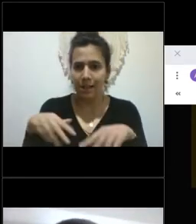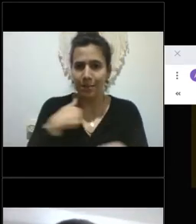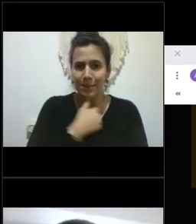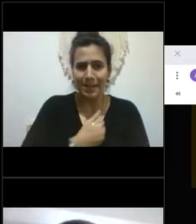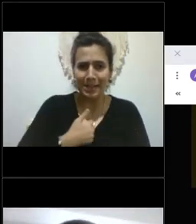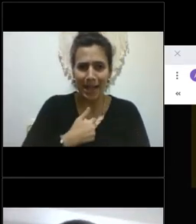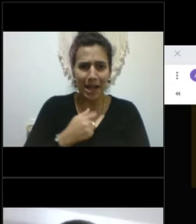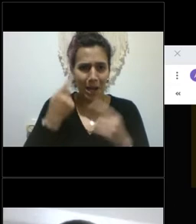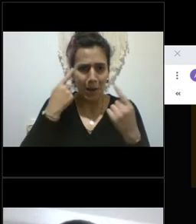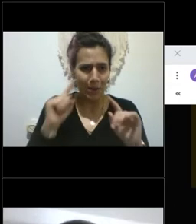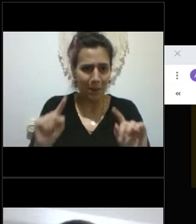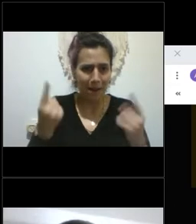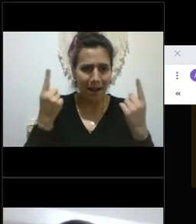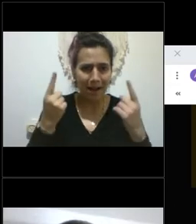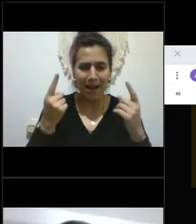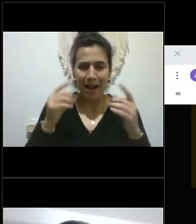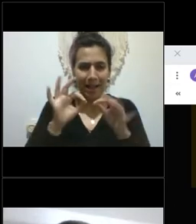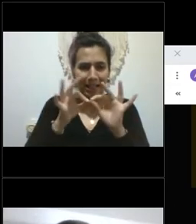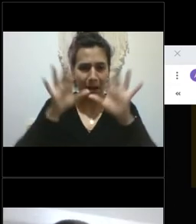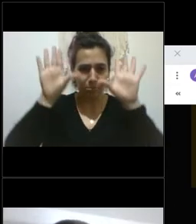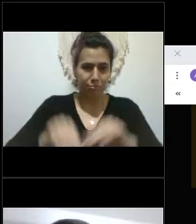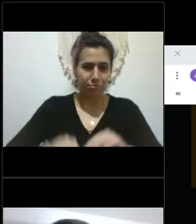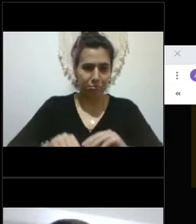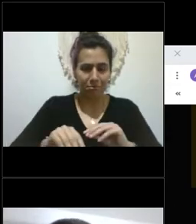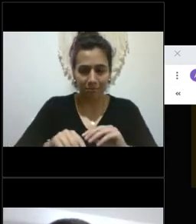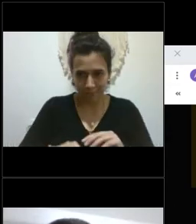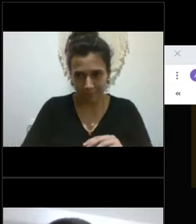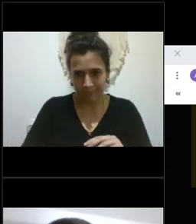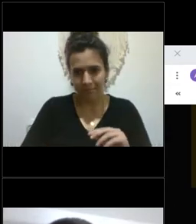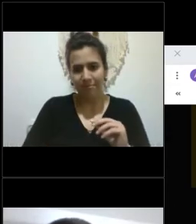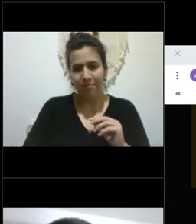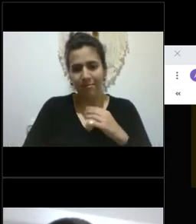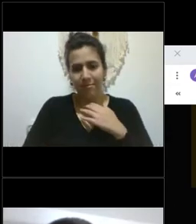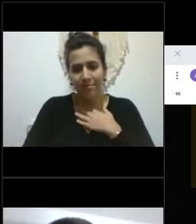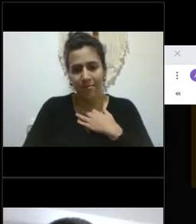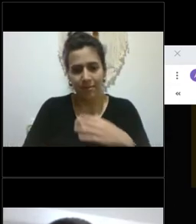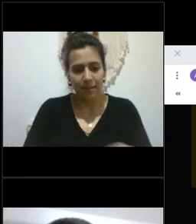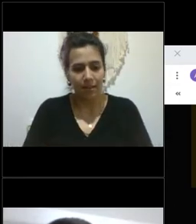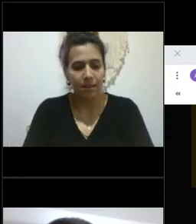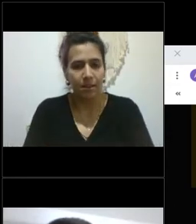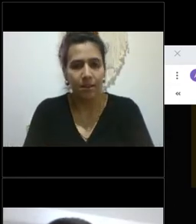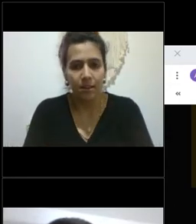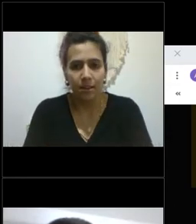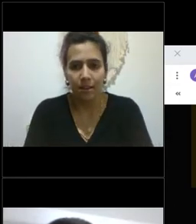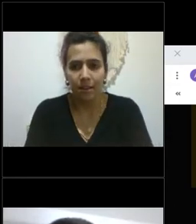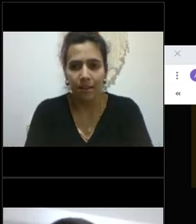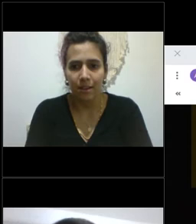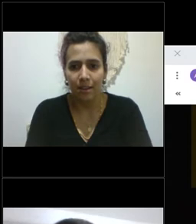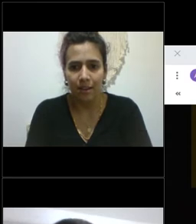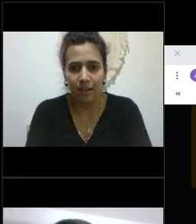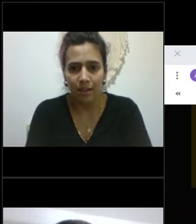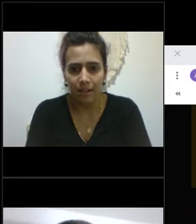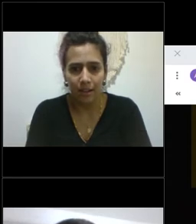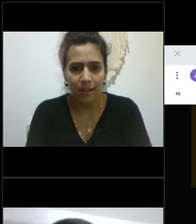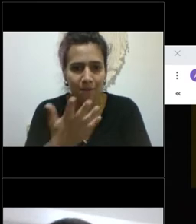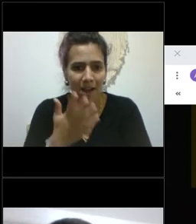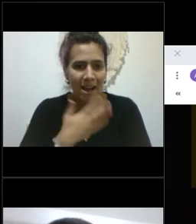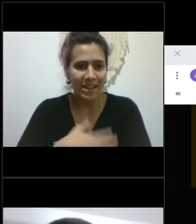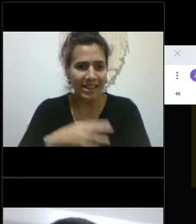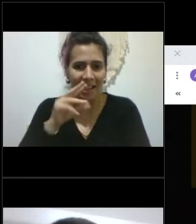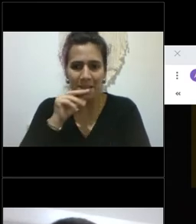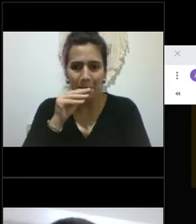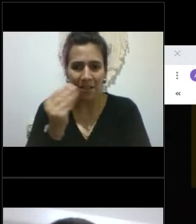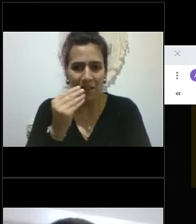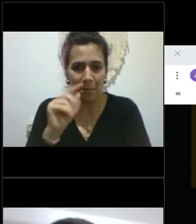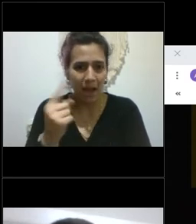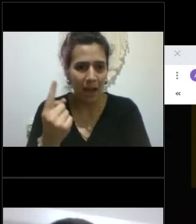יודע מה קרה, התנתק לי האינטרנט. יופי, אז זהו, אני כבר באתי לדבר על דברים אחרים, אבל קדימה, תמשיך.